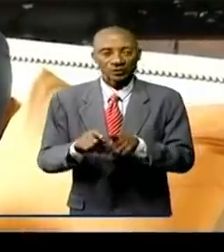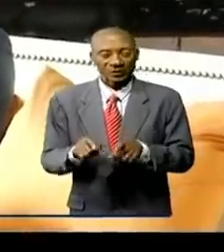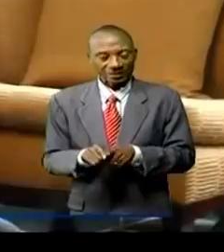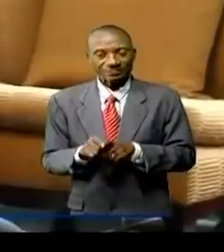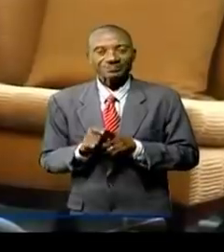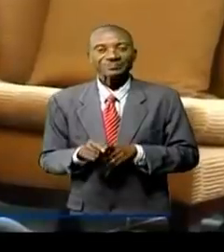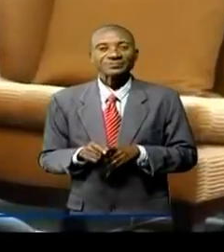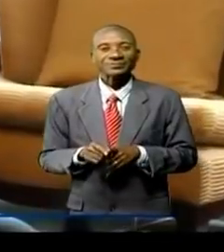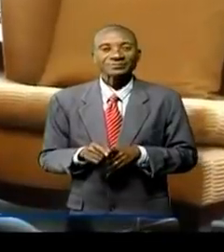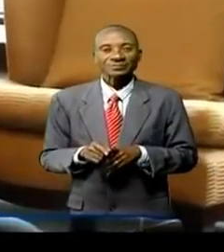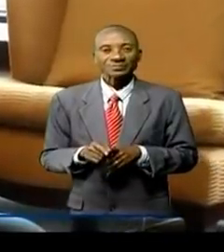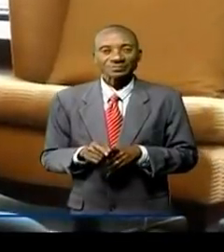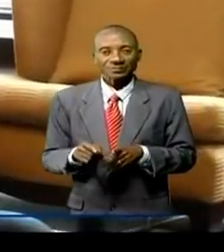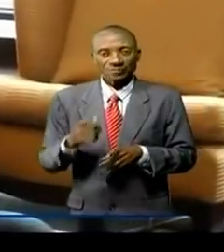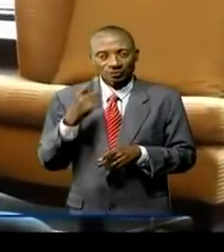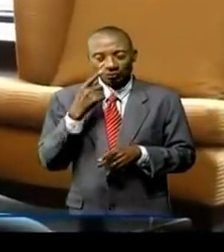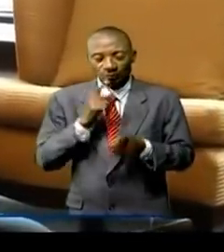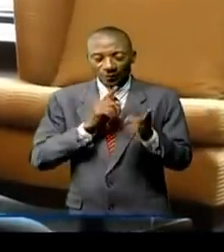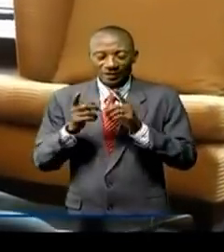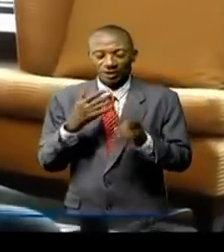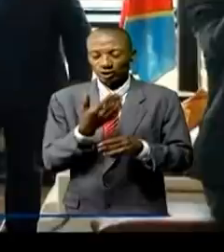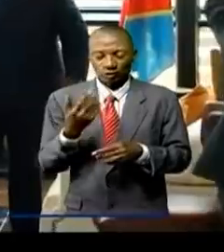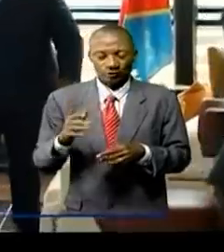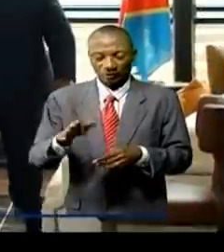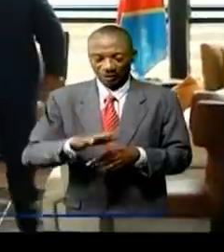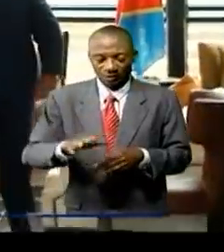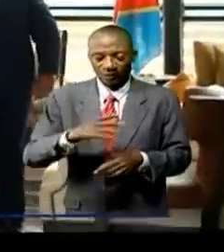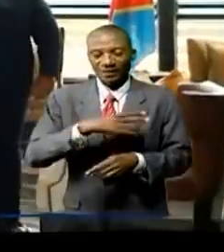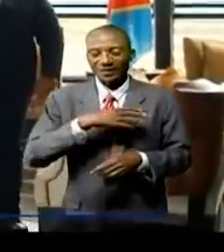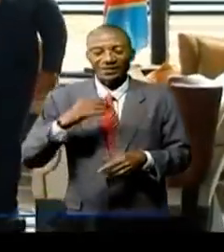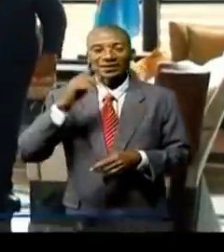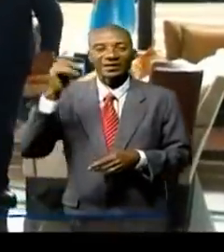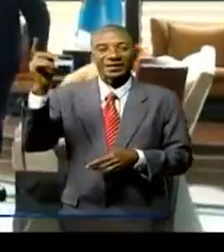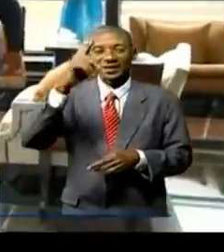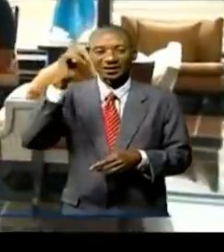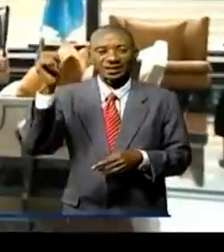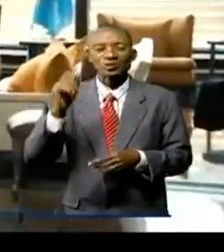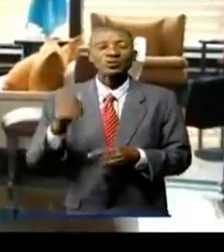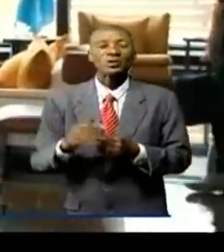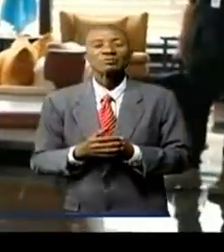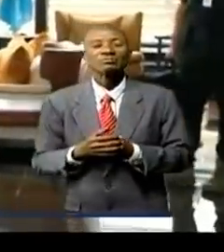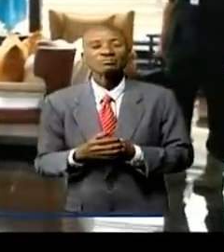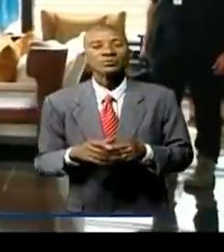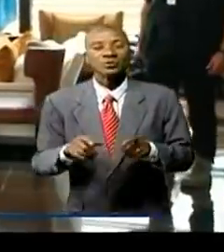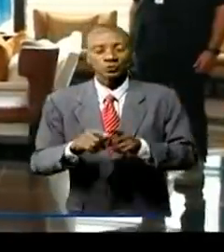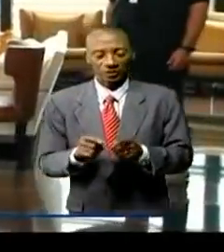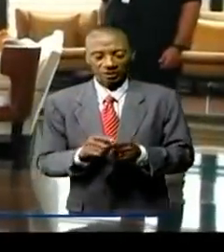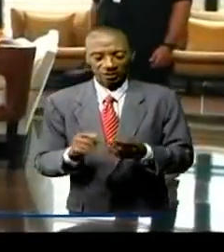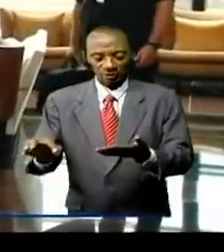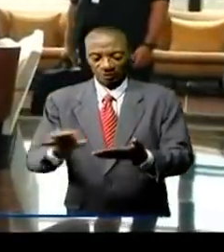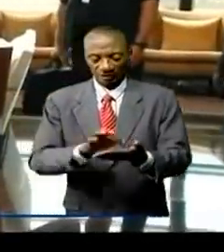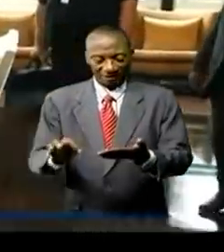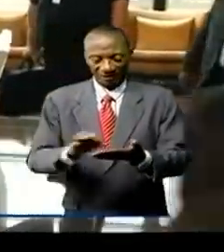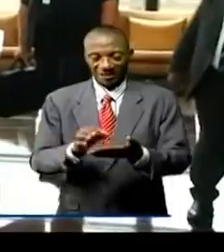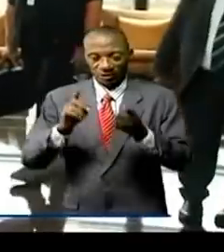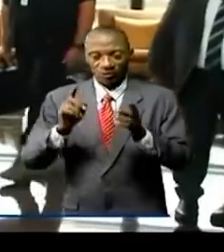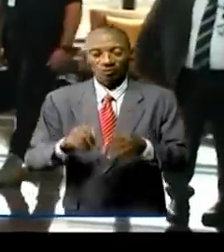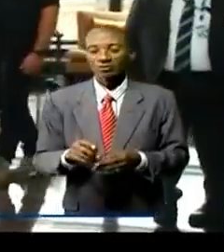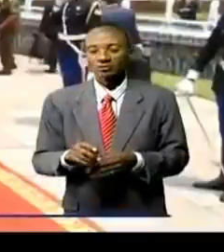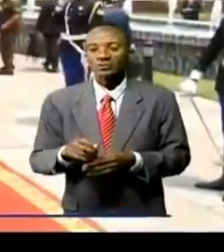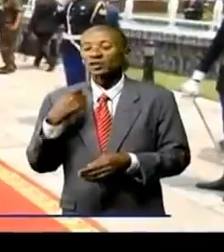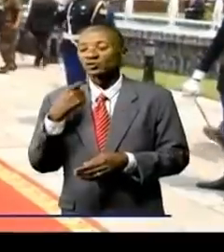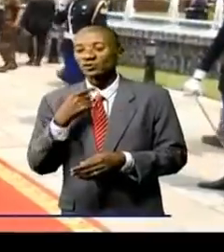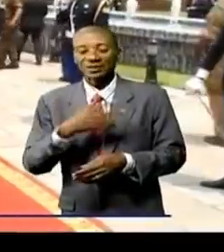régionales et internationales. Par ailleurs, le 7 accord signé entre la République démocratique du Congo et la